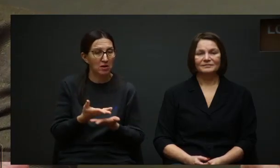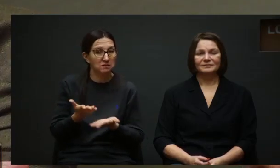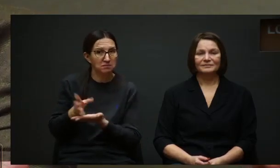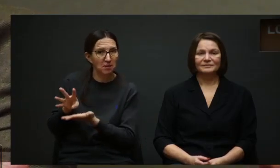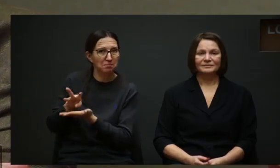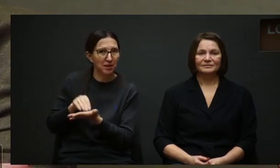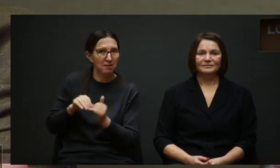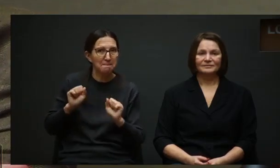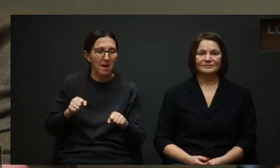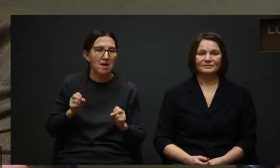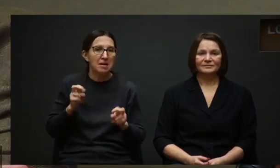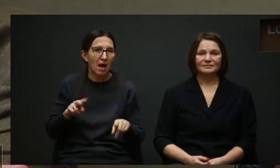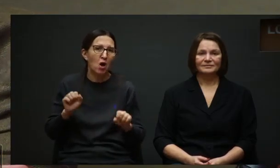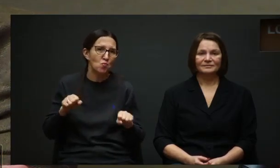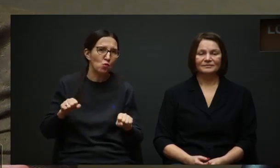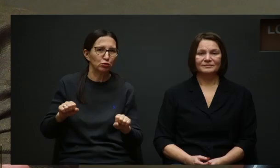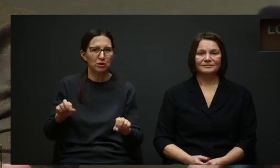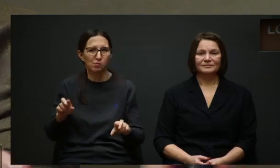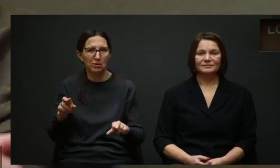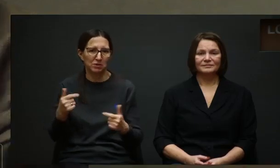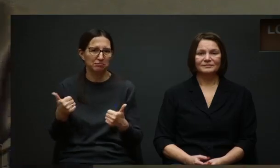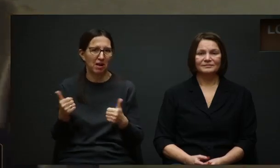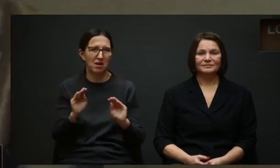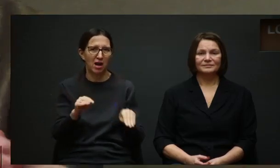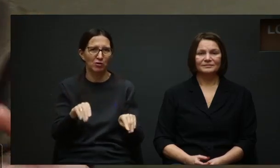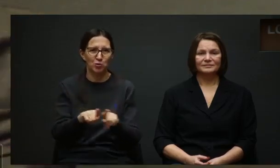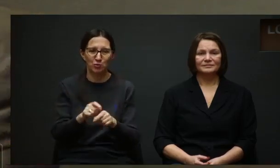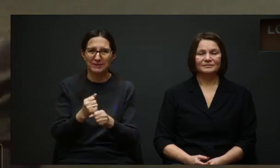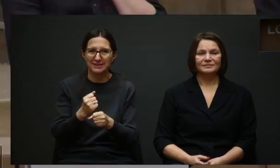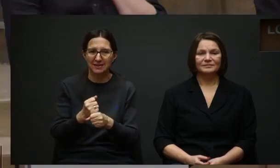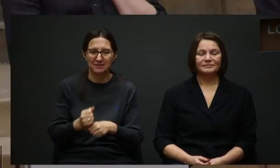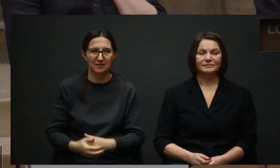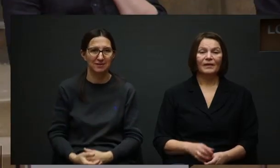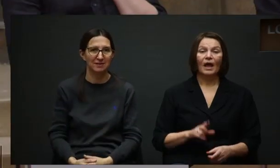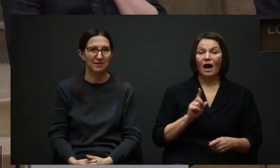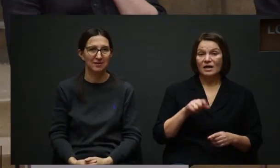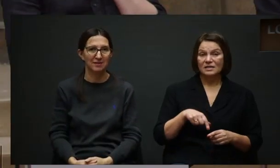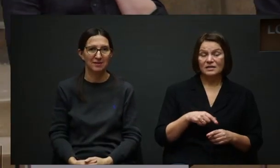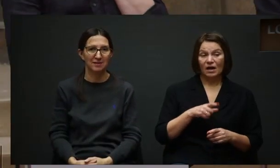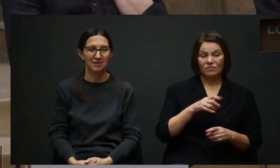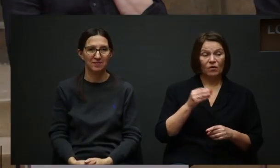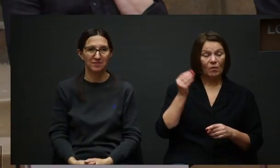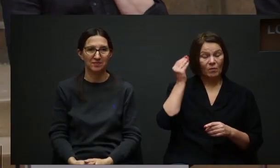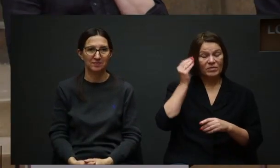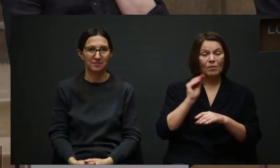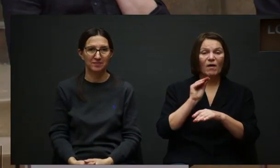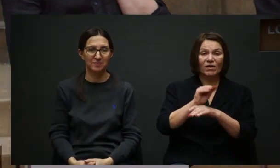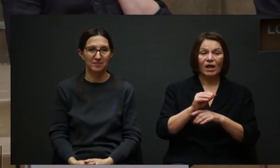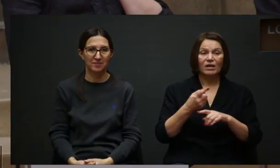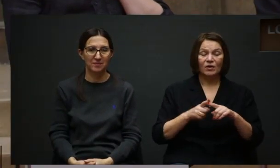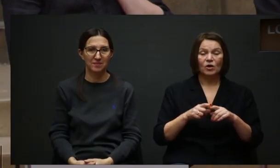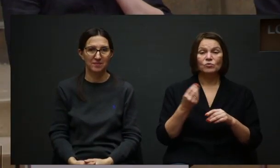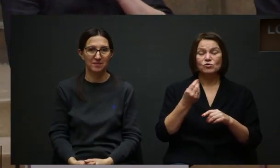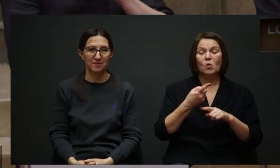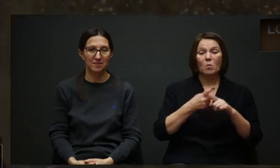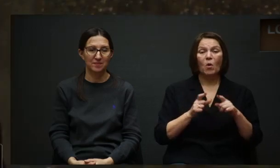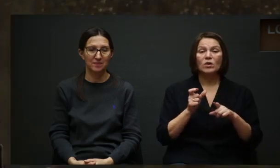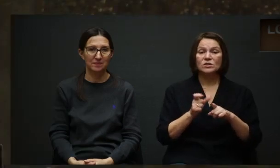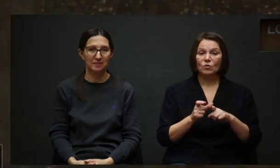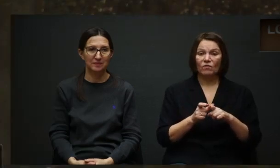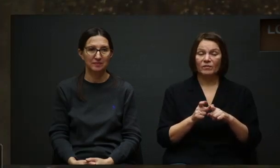того, как оно могло быть хорошо. Ну, кстати, в дополнение к этому еще, да, еще полслова.